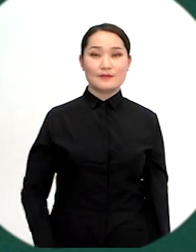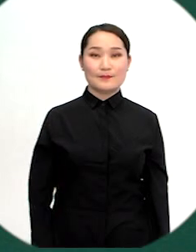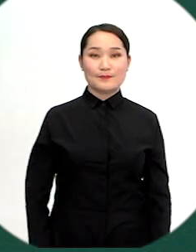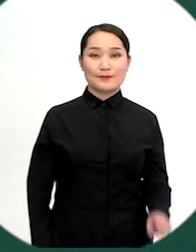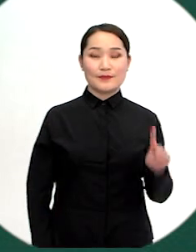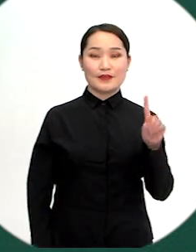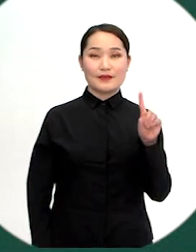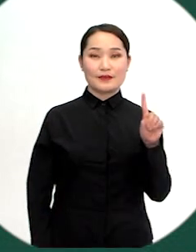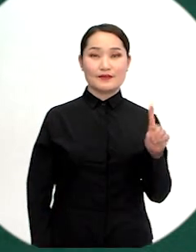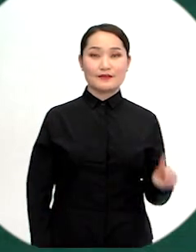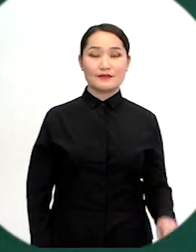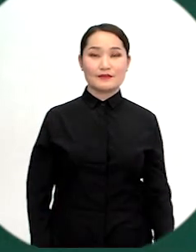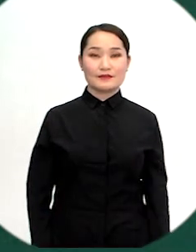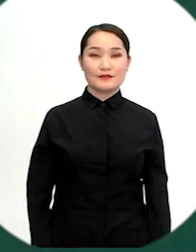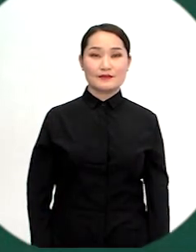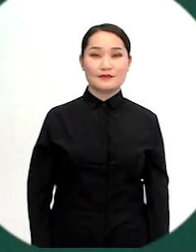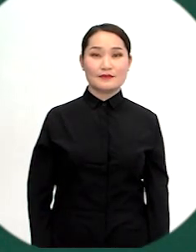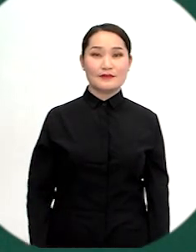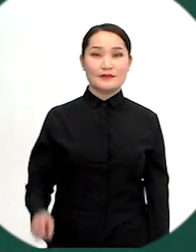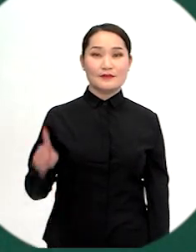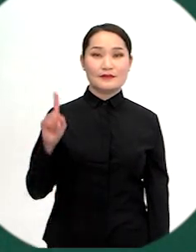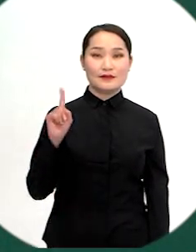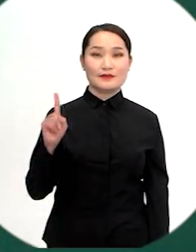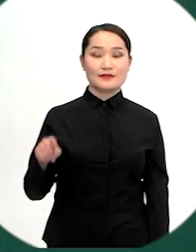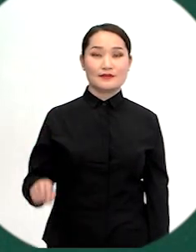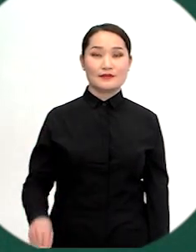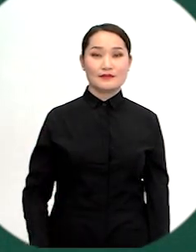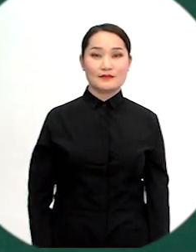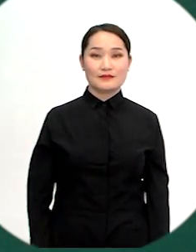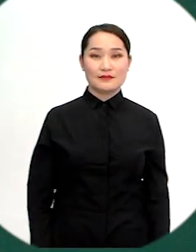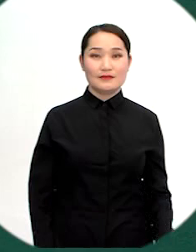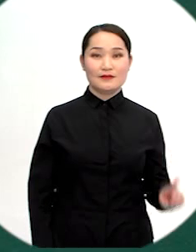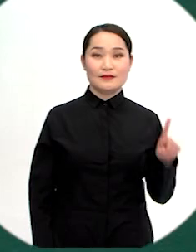нэг, нэг, нэг,